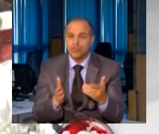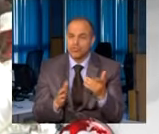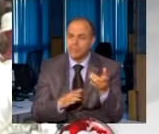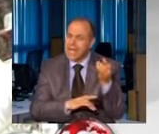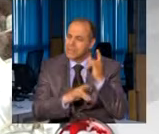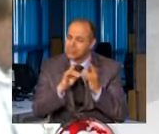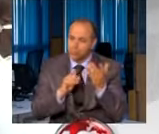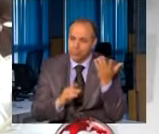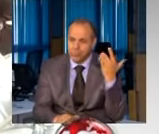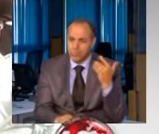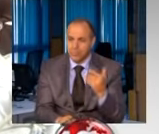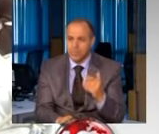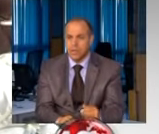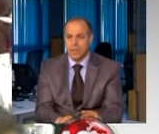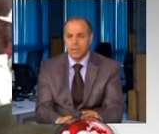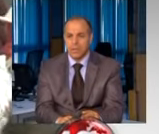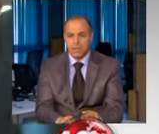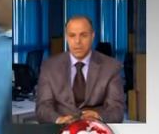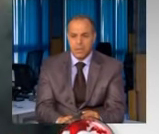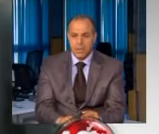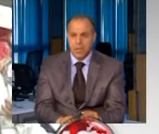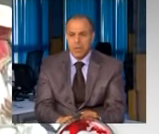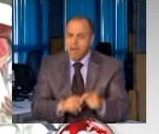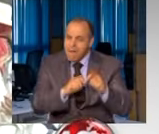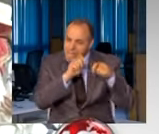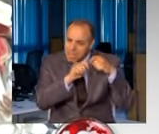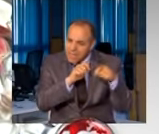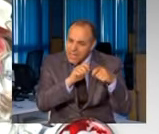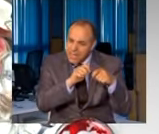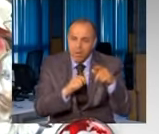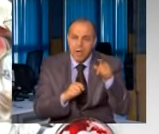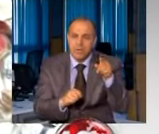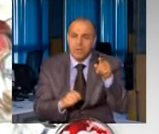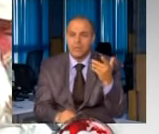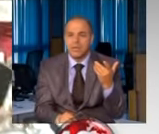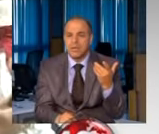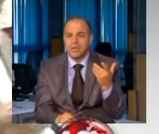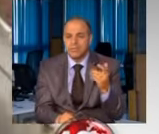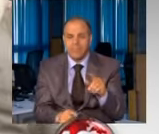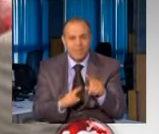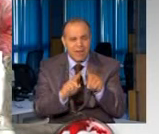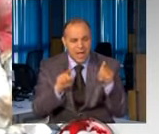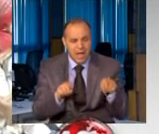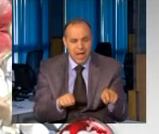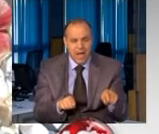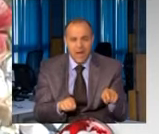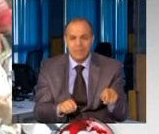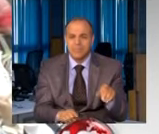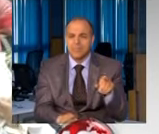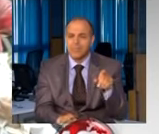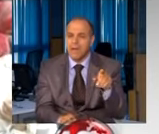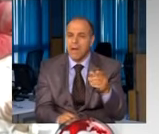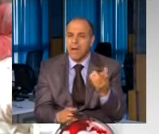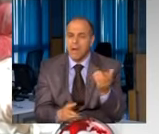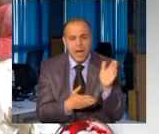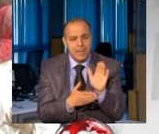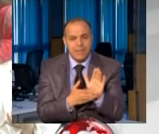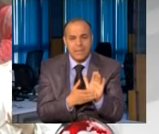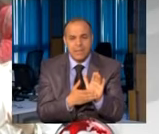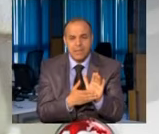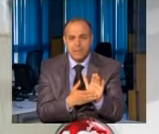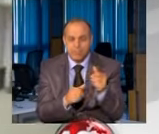التاريخية، عندنا فيلم أفلام سينمائية في قاعة الاستقلال بالرياض، وهي عادة قديمة ونحاول